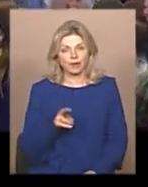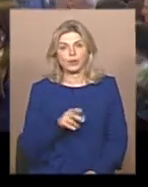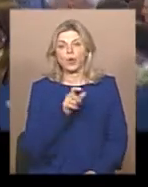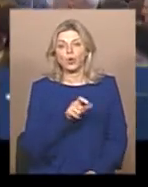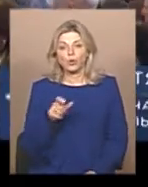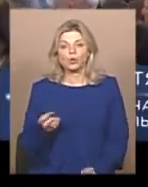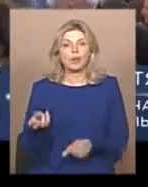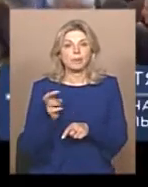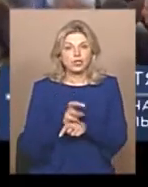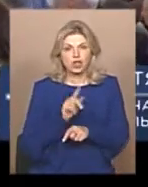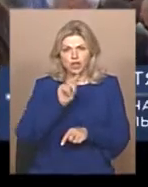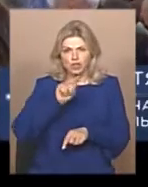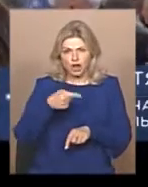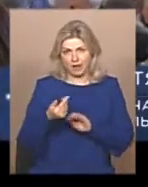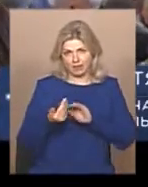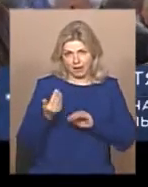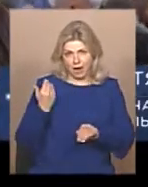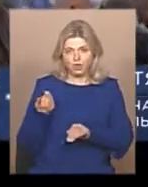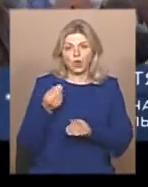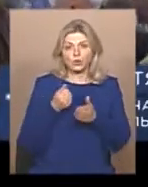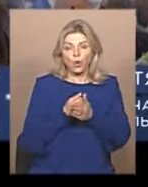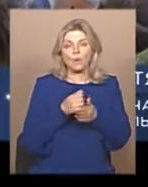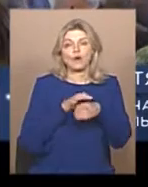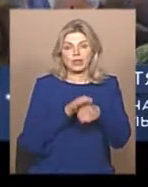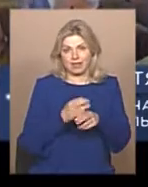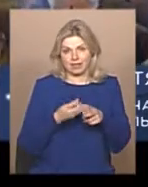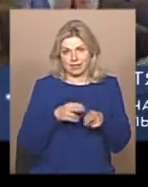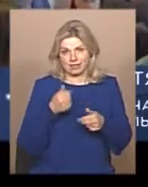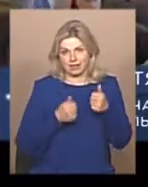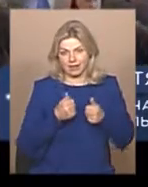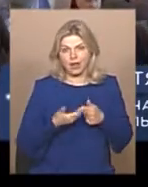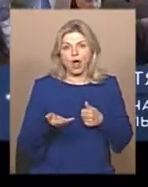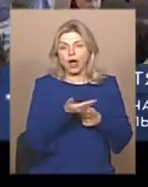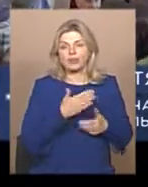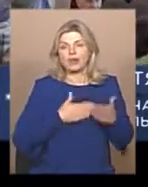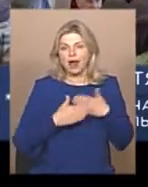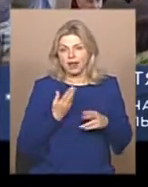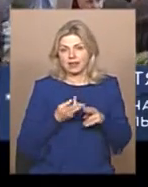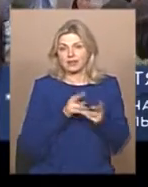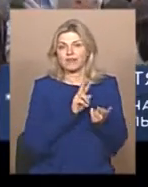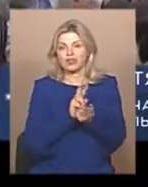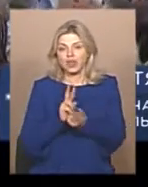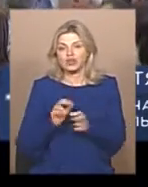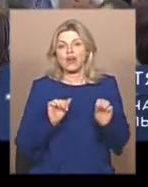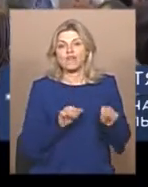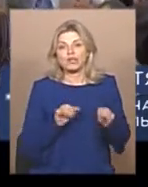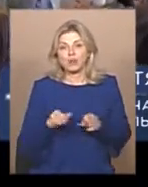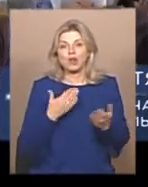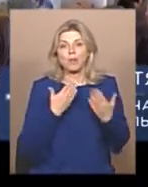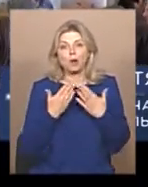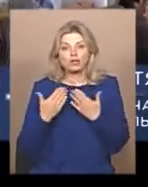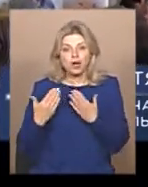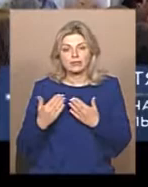час до начала проведения этих соревнований. Они рады этой встрече, рады возможности пообщаться. И не то,